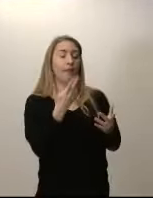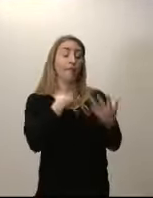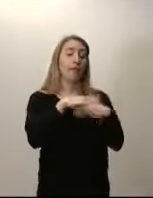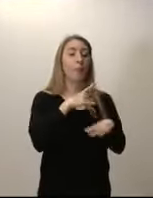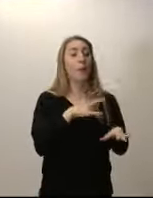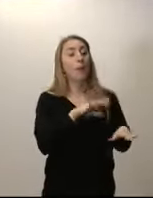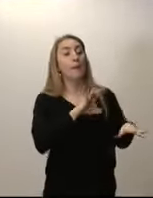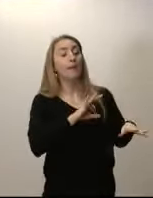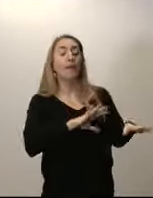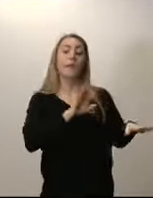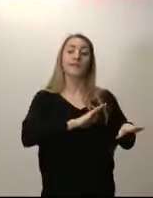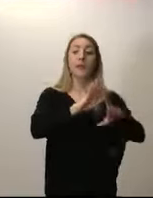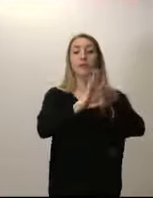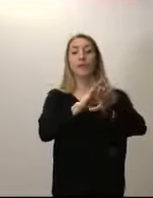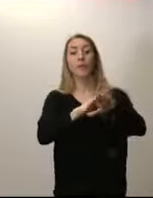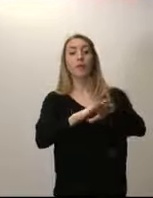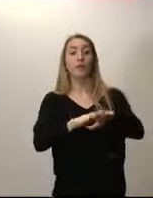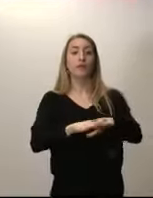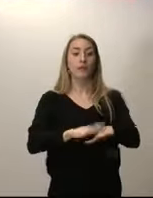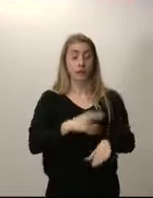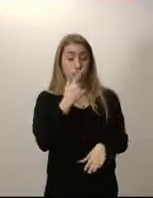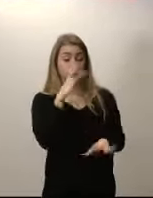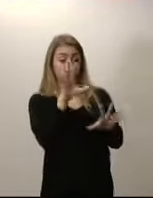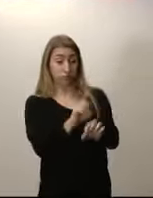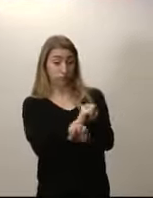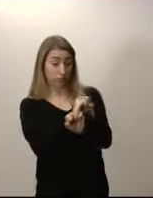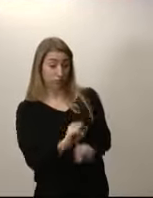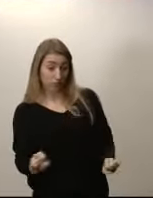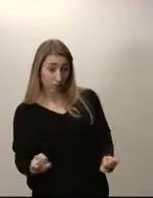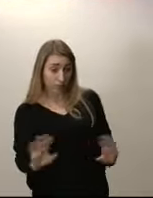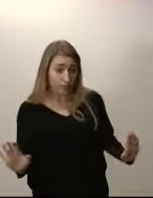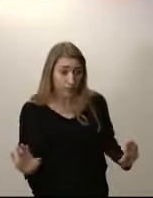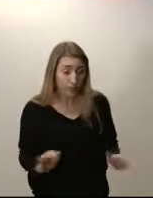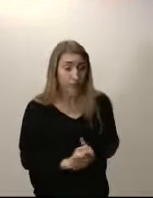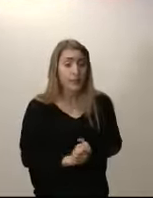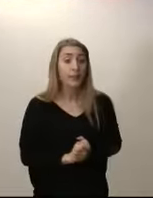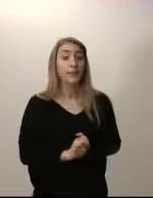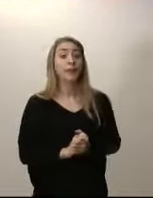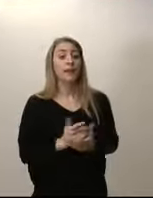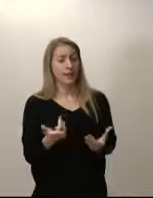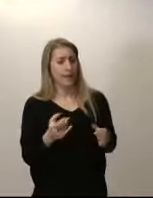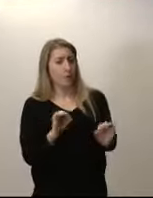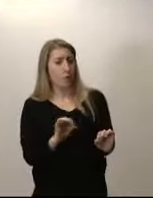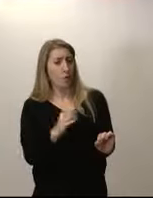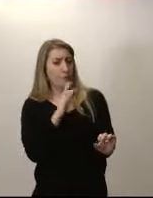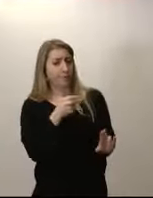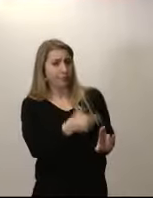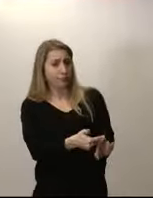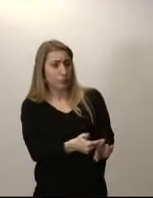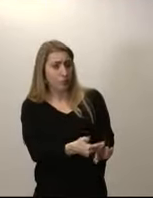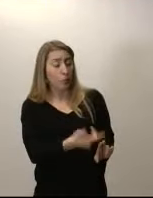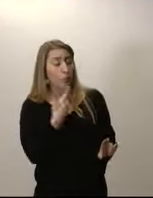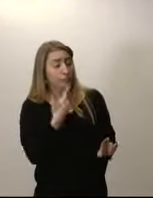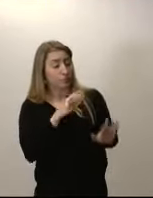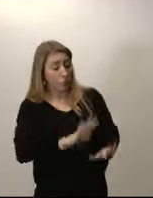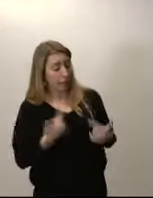nous donner des leçons pour apprendre à nager. Je trouve ça absolument extraordinaire. C'est un culot phénoménal. Et je répondrai sur ce que j'ai envie de